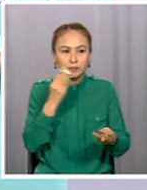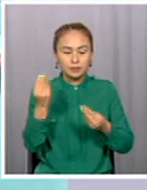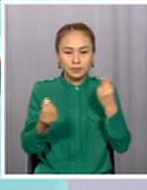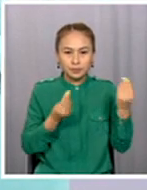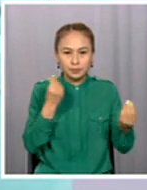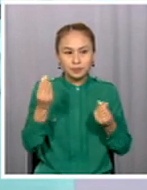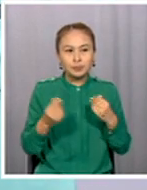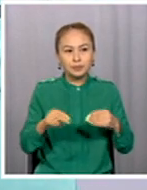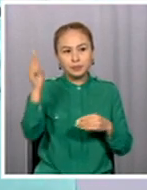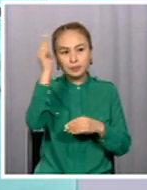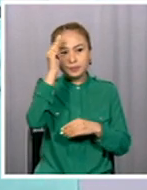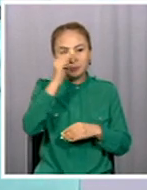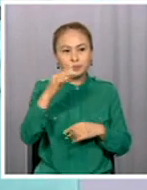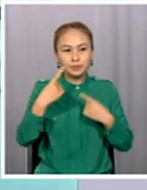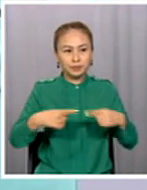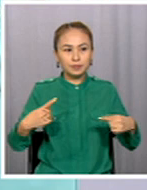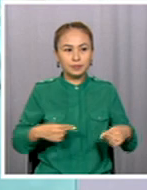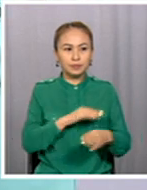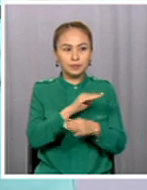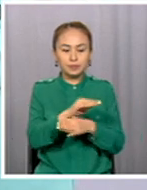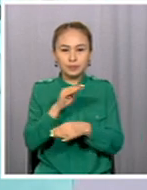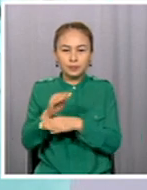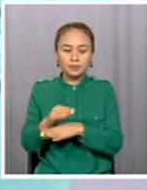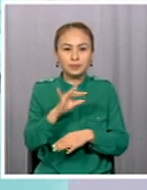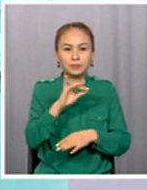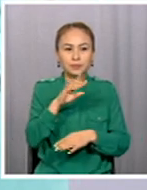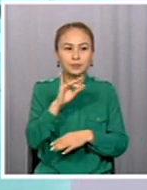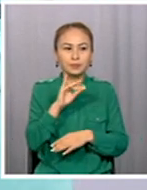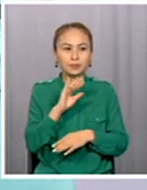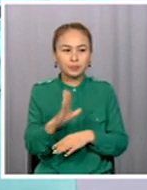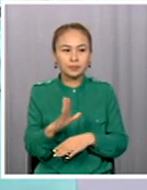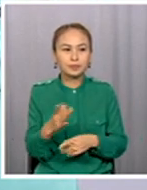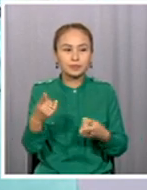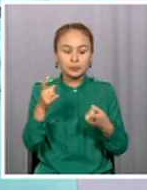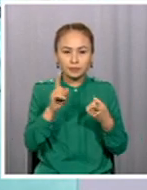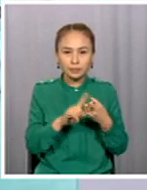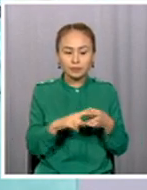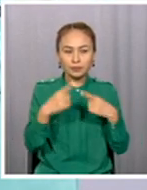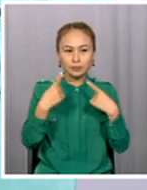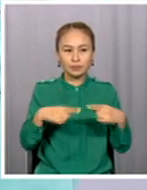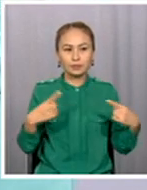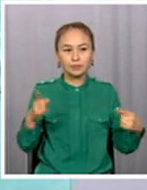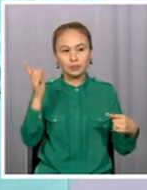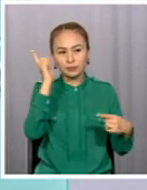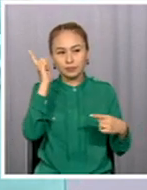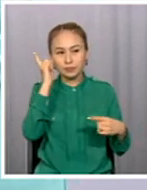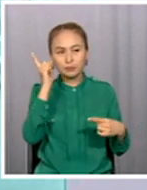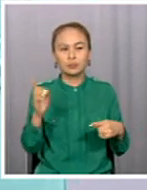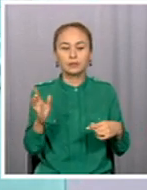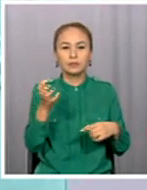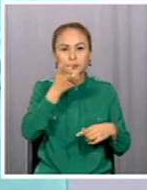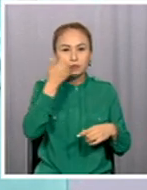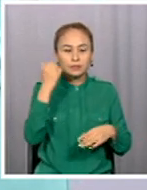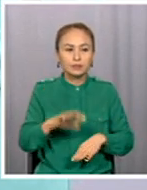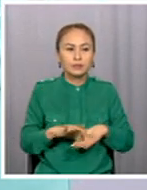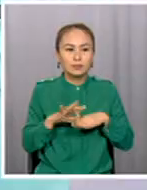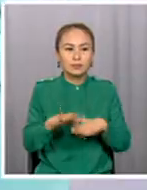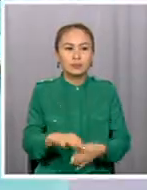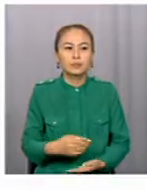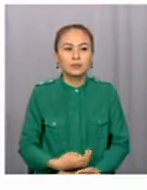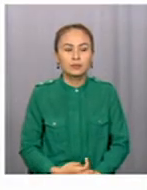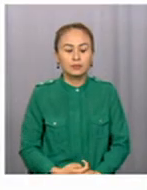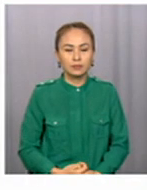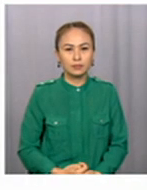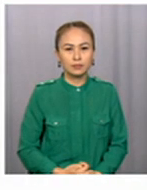төлеу, білім саласындағы түрлі қосымшалар, интерактивті байланыстар тағы басқа ұялы телефондар